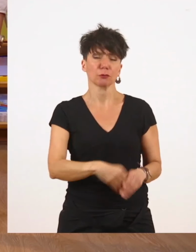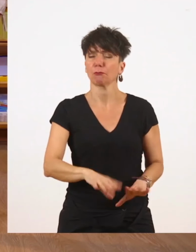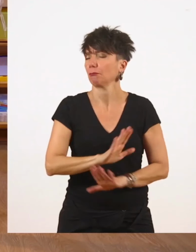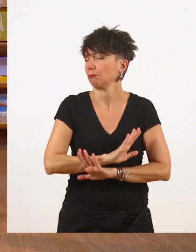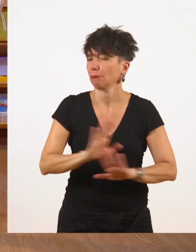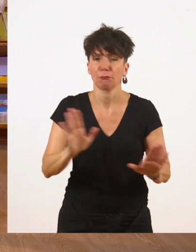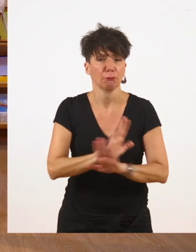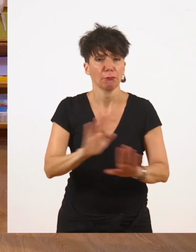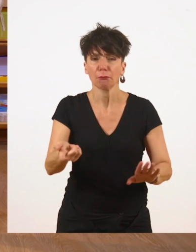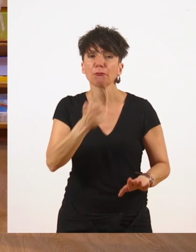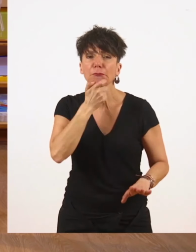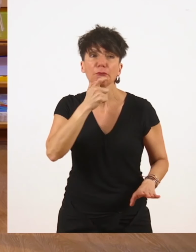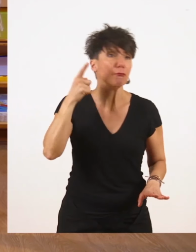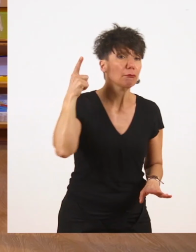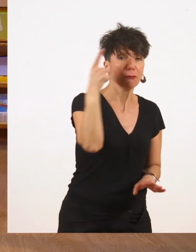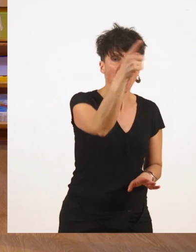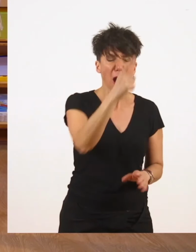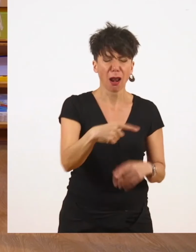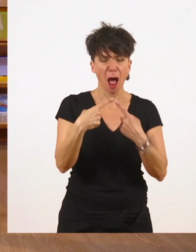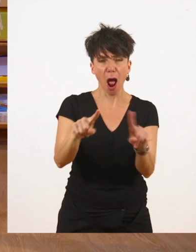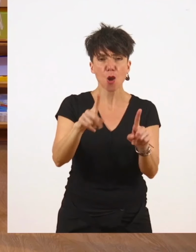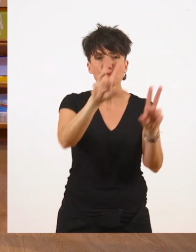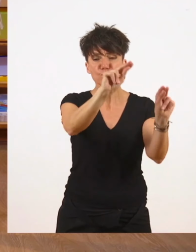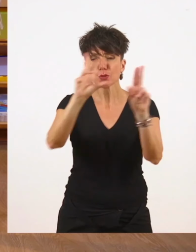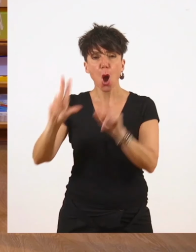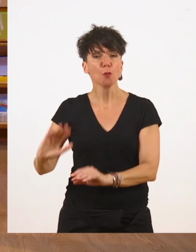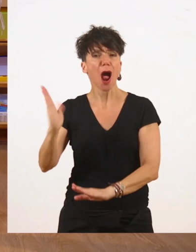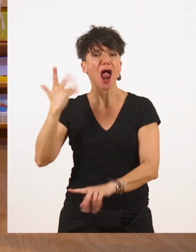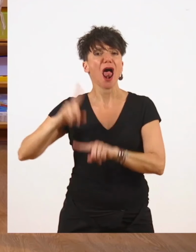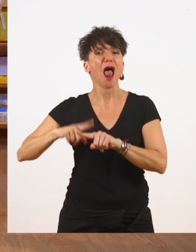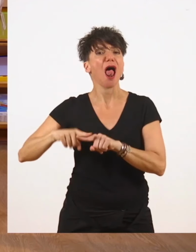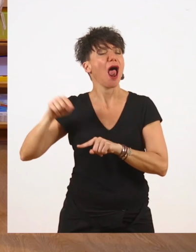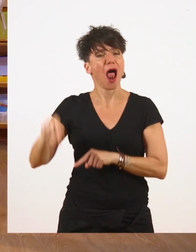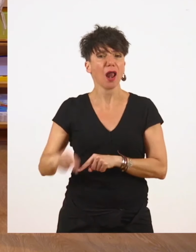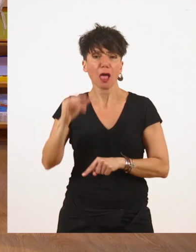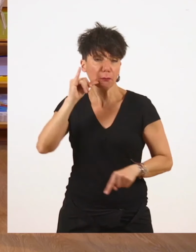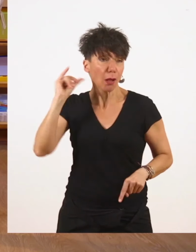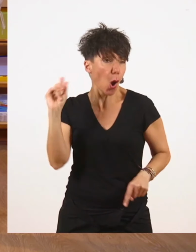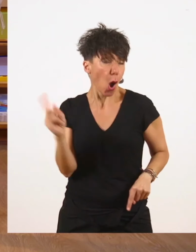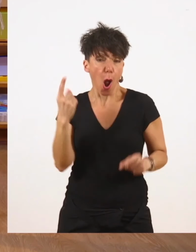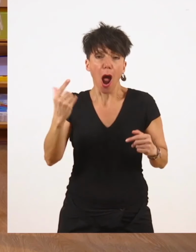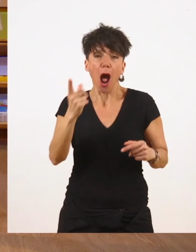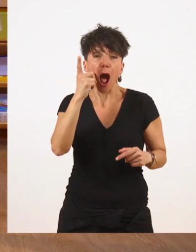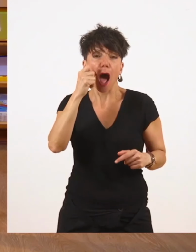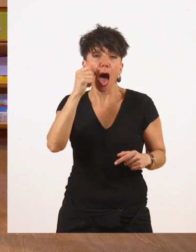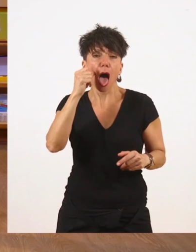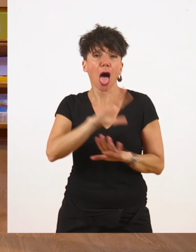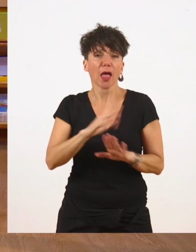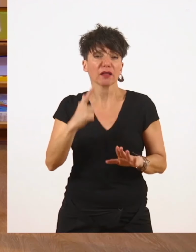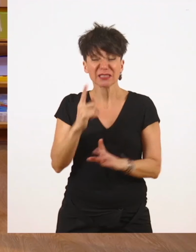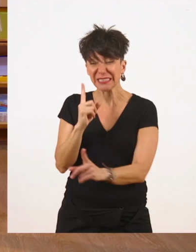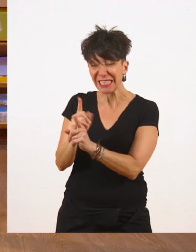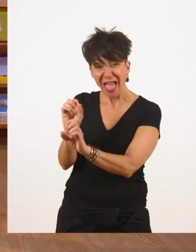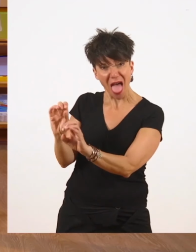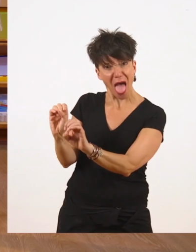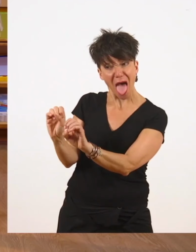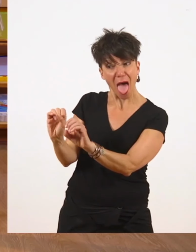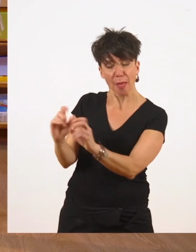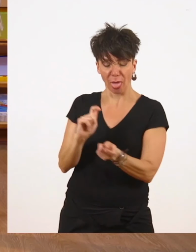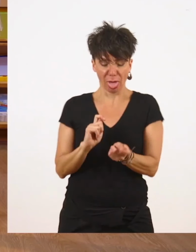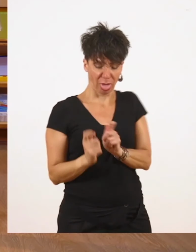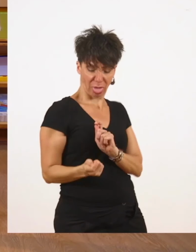γυναικείους ρόλους τους ενσαρκωναν πάντα άντρες και μάλιστα νεαρά αγόρια, τα οποία παίρναγαν ειδική εκπαίδευση για να